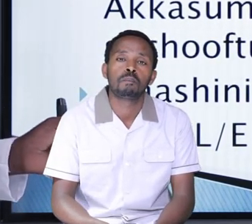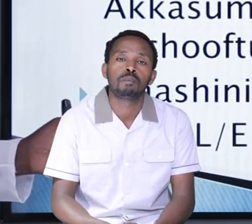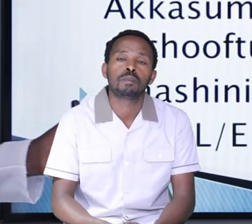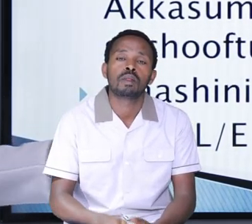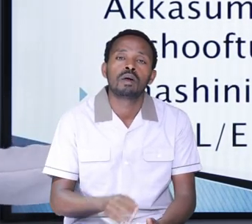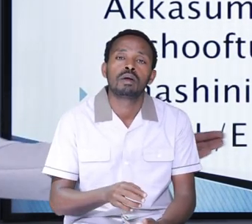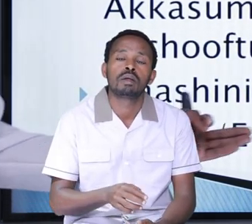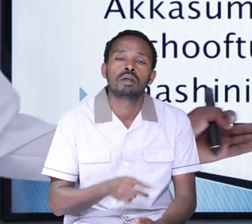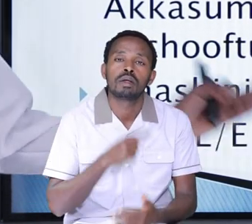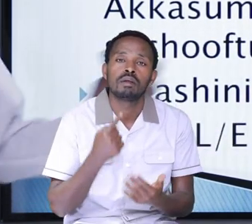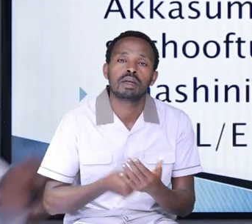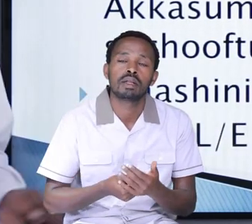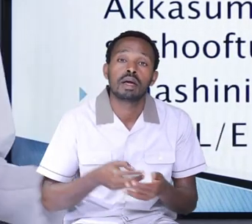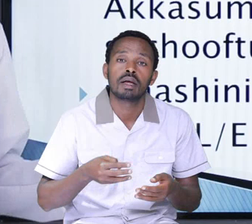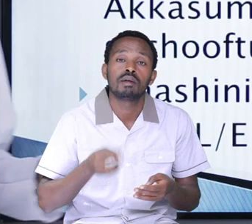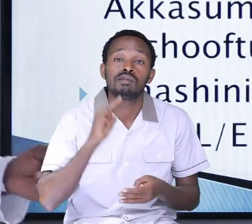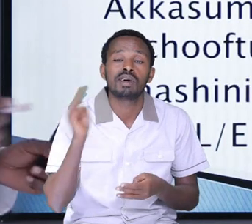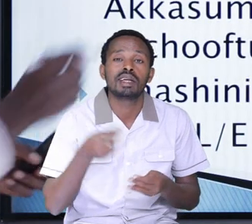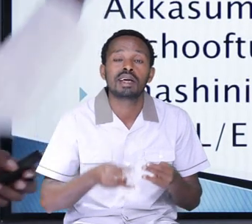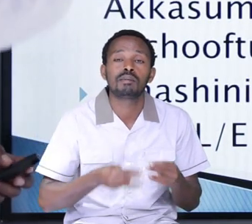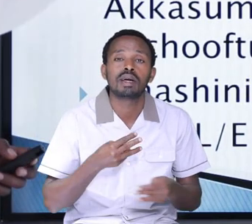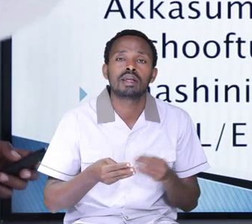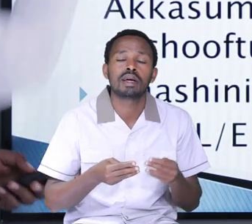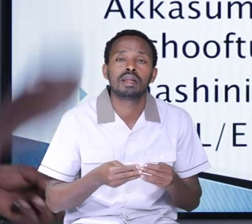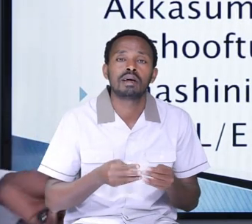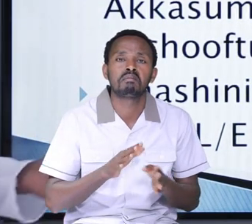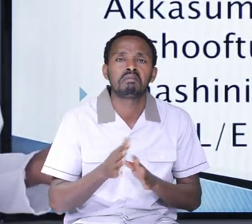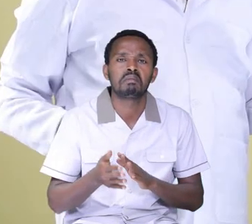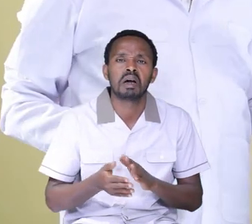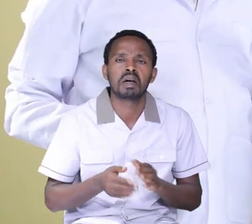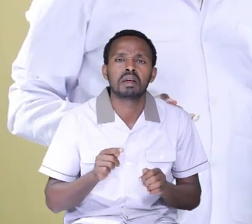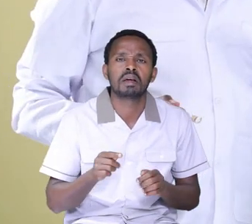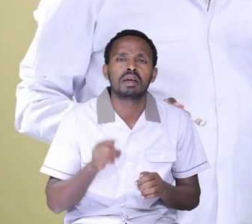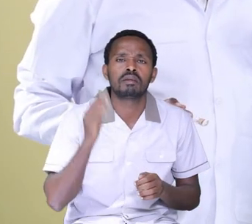Okay, kanaaf faayidaa makaanikaalaa bifa kanaan hubachuu ni dandeessu jechuudha.